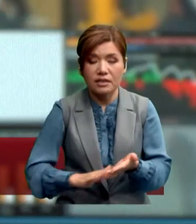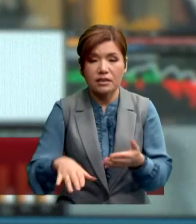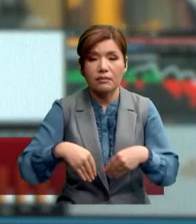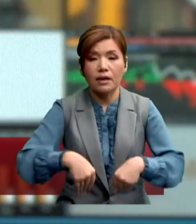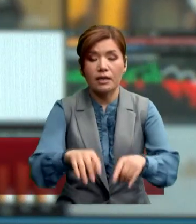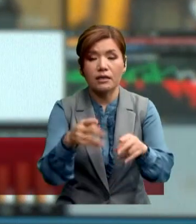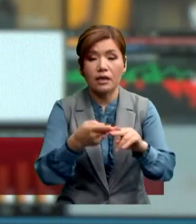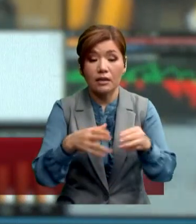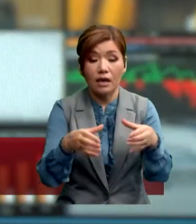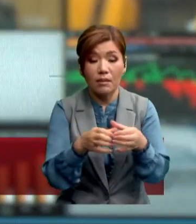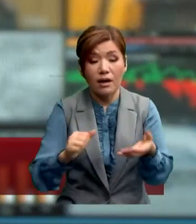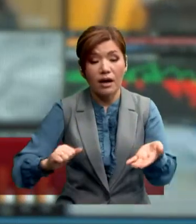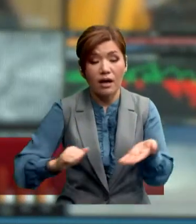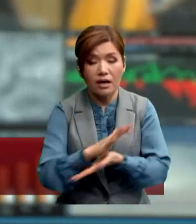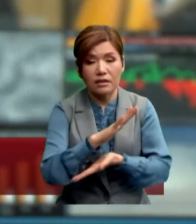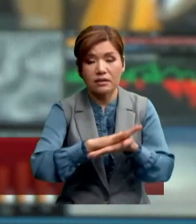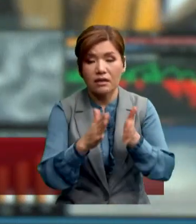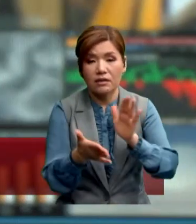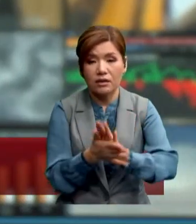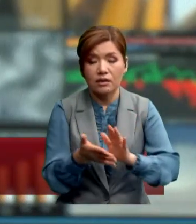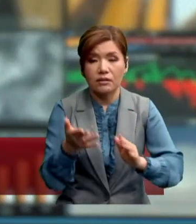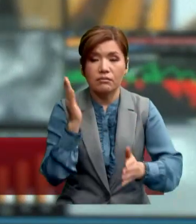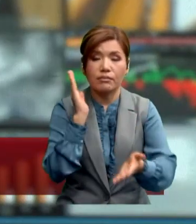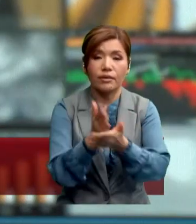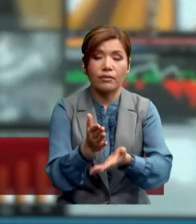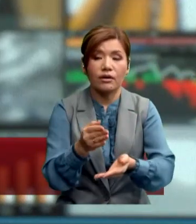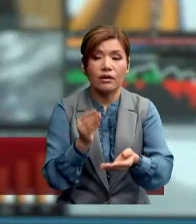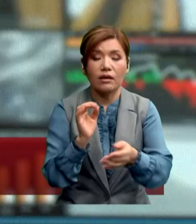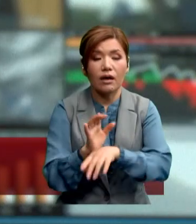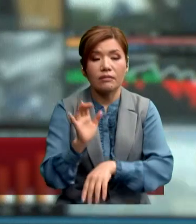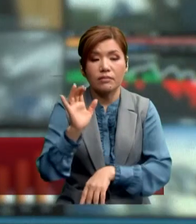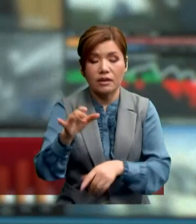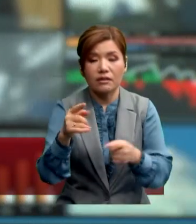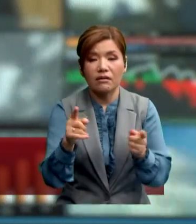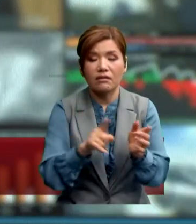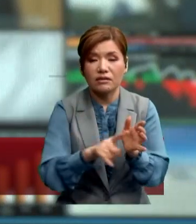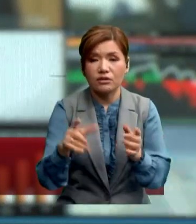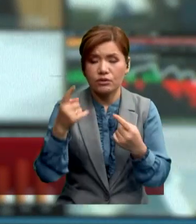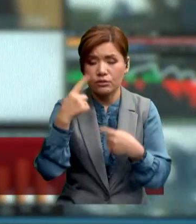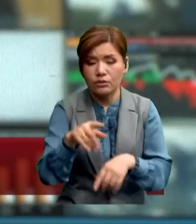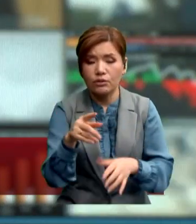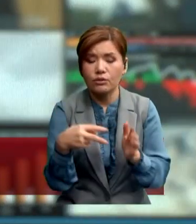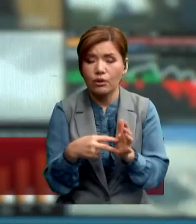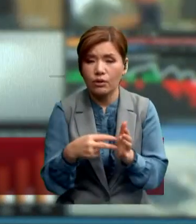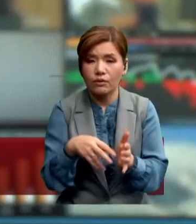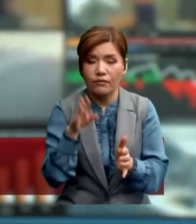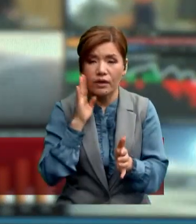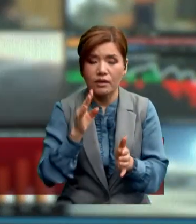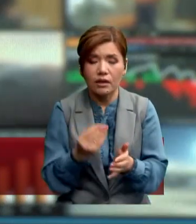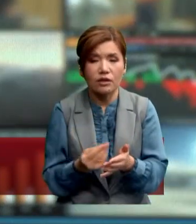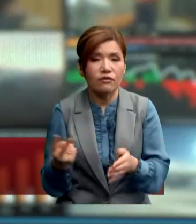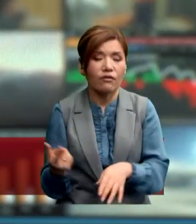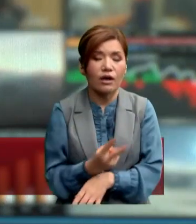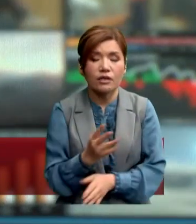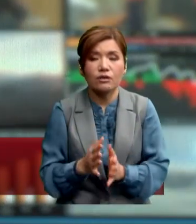якобы компания отказалась заключать договор с ними напрямую и отправила посредникам а у тех стоимость воды в два раза выше